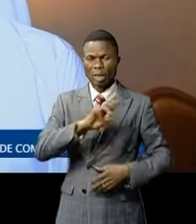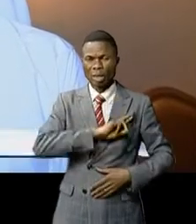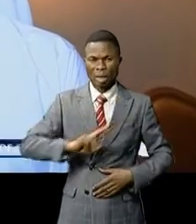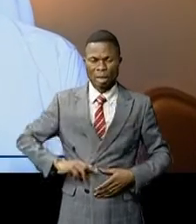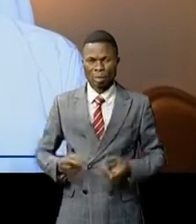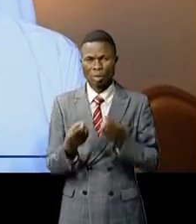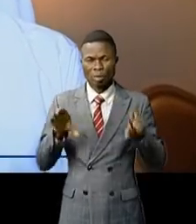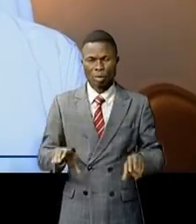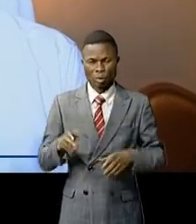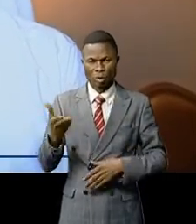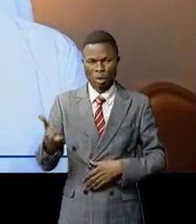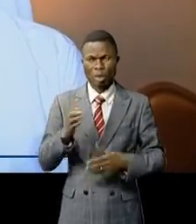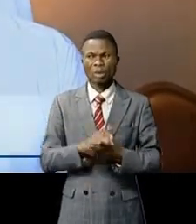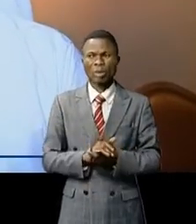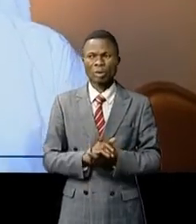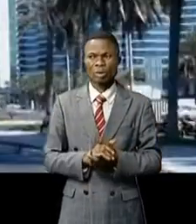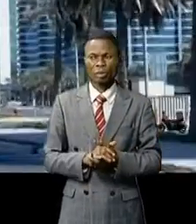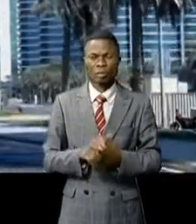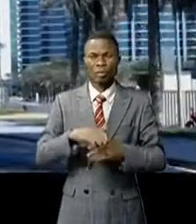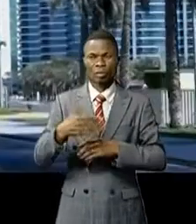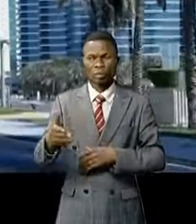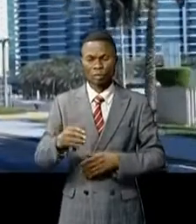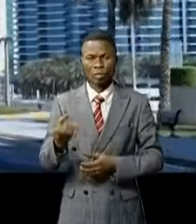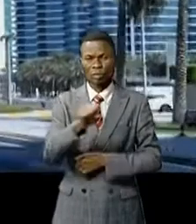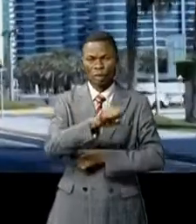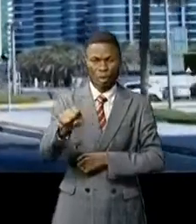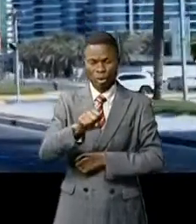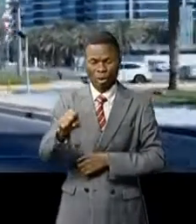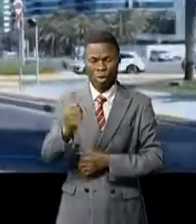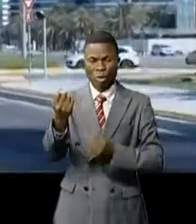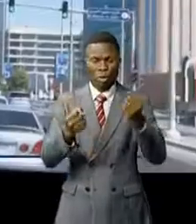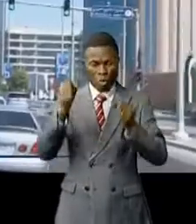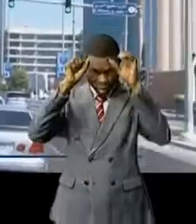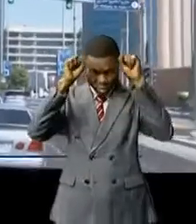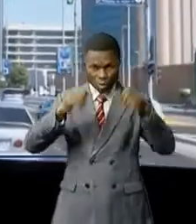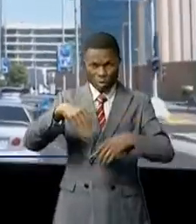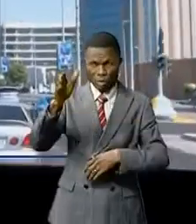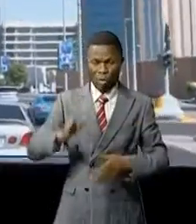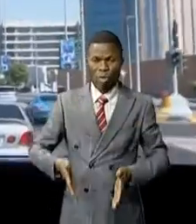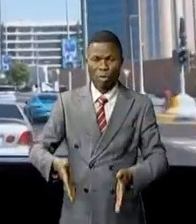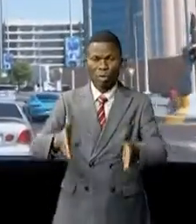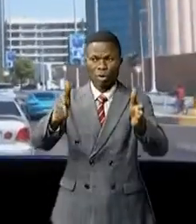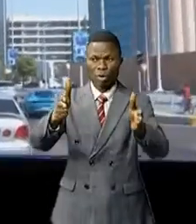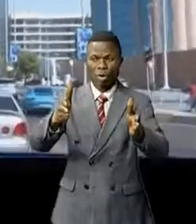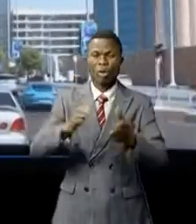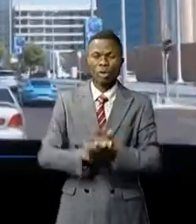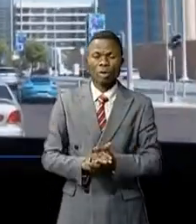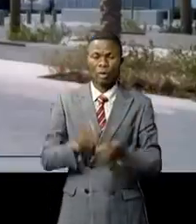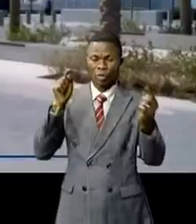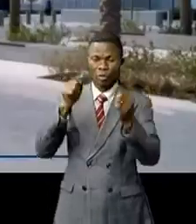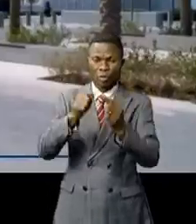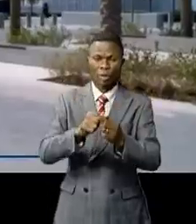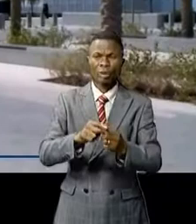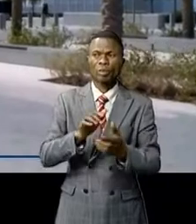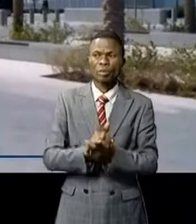allons investir. Juste après, le cortège présidentiel s'est ébranlé sur la route de la Corniche, direction